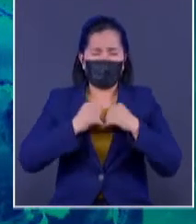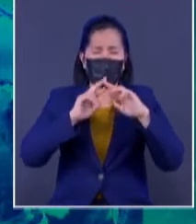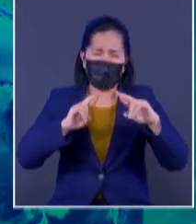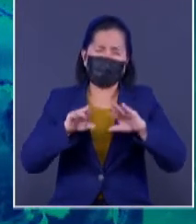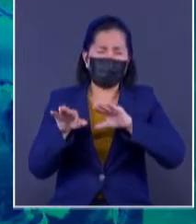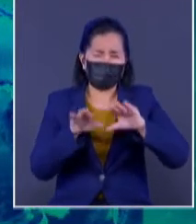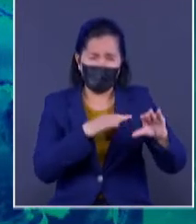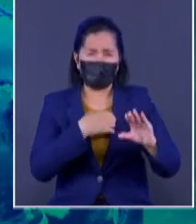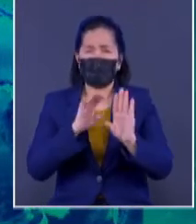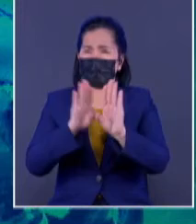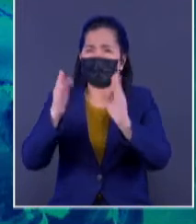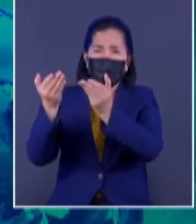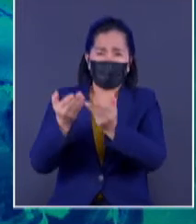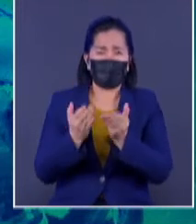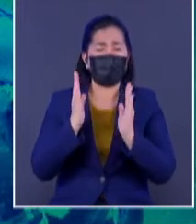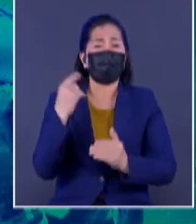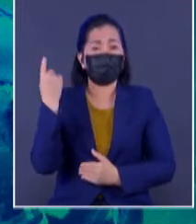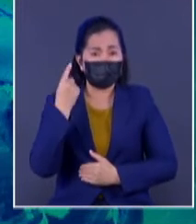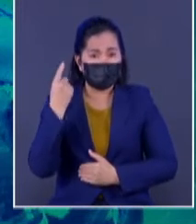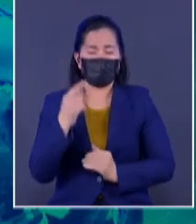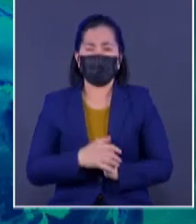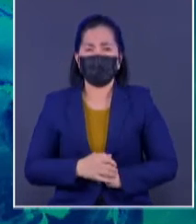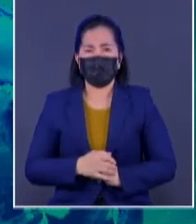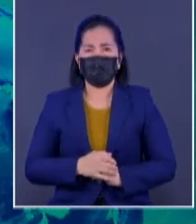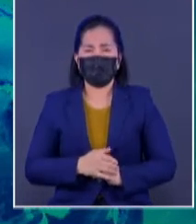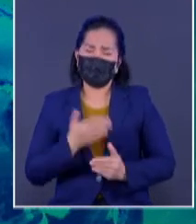ากเปิดแล้วอยากจะรับนักท่องเที่ยวแล้วขณะที่